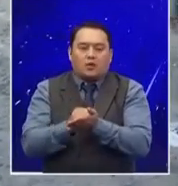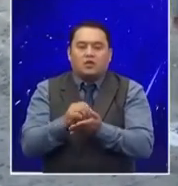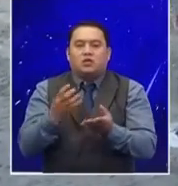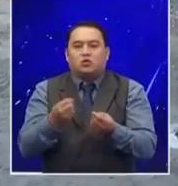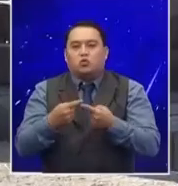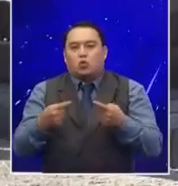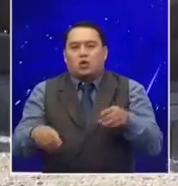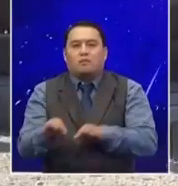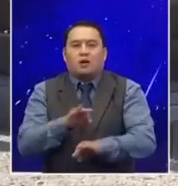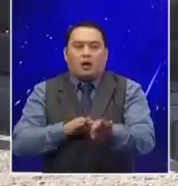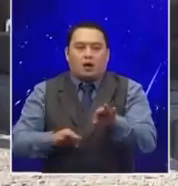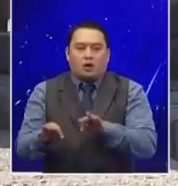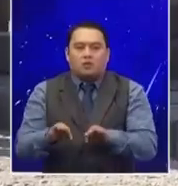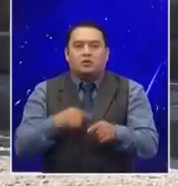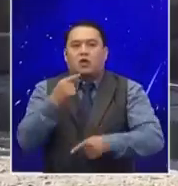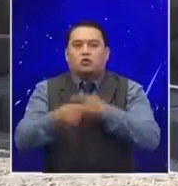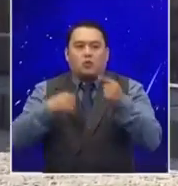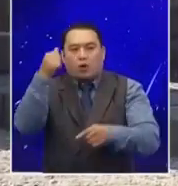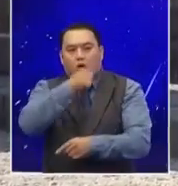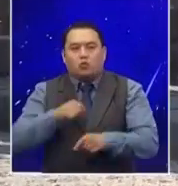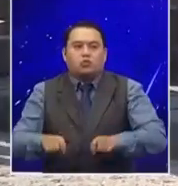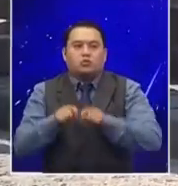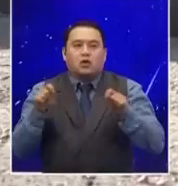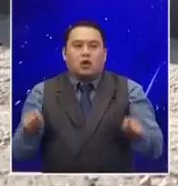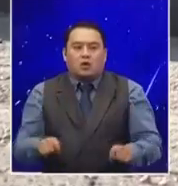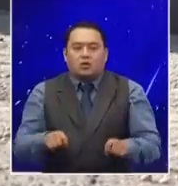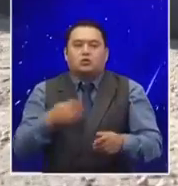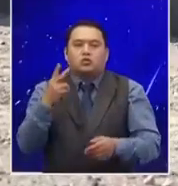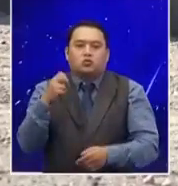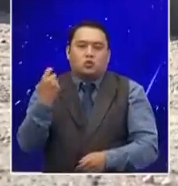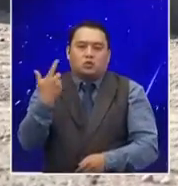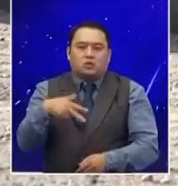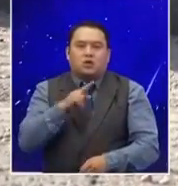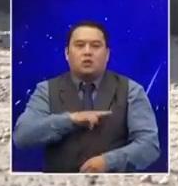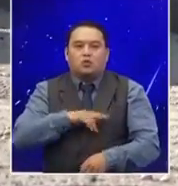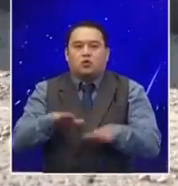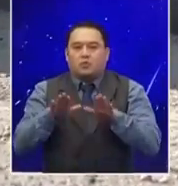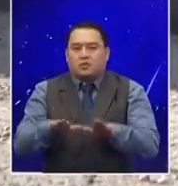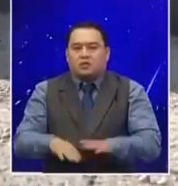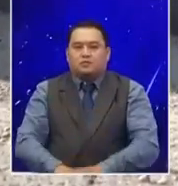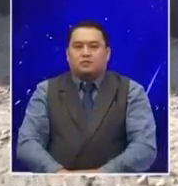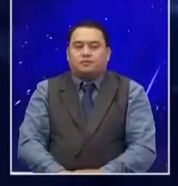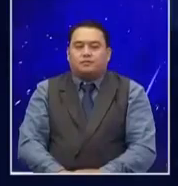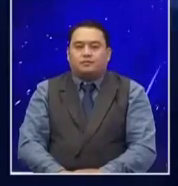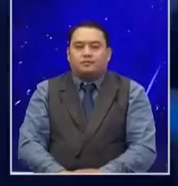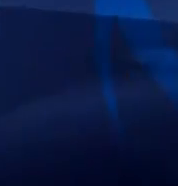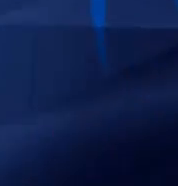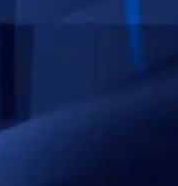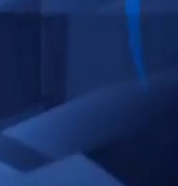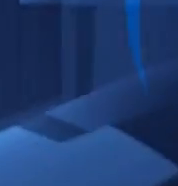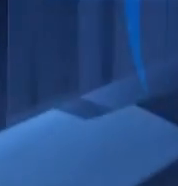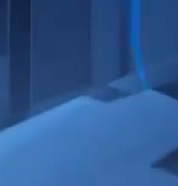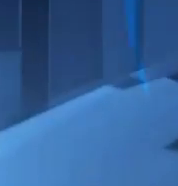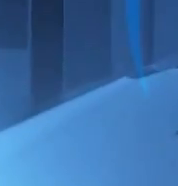и для других проектов. Тем самым в следующем году в регионе создадут еще около 130 рабочих мест для местного населения. Алексей Яйцой,